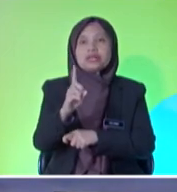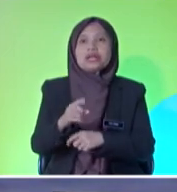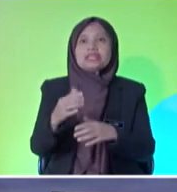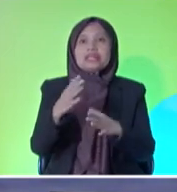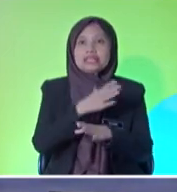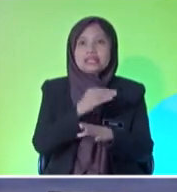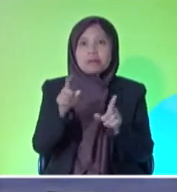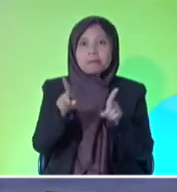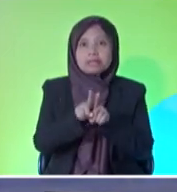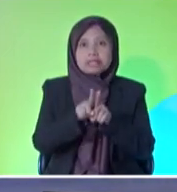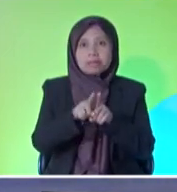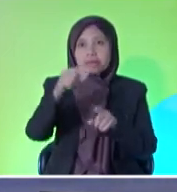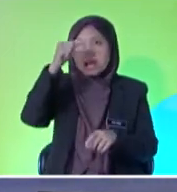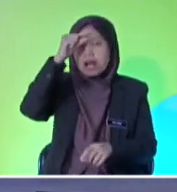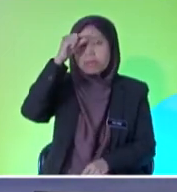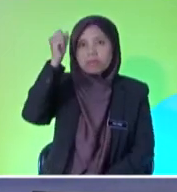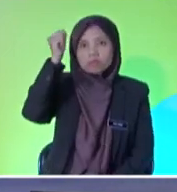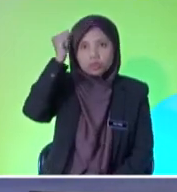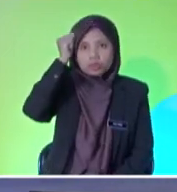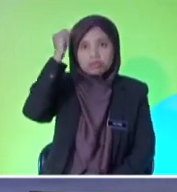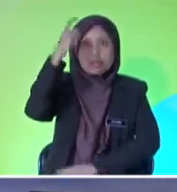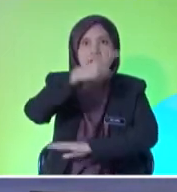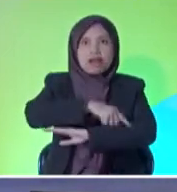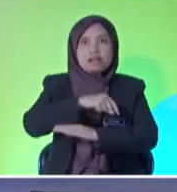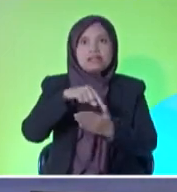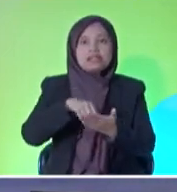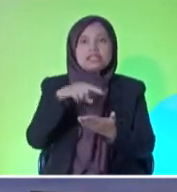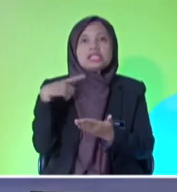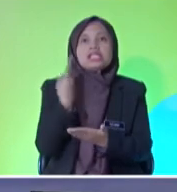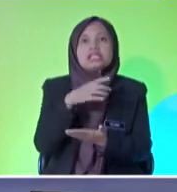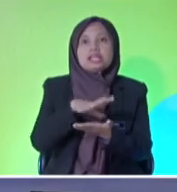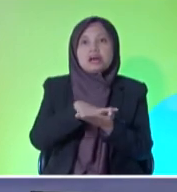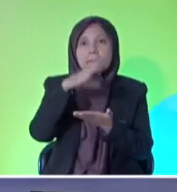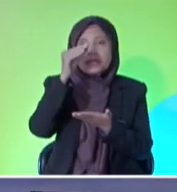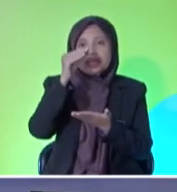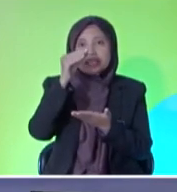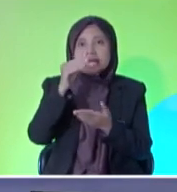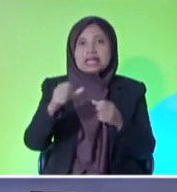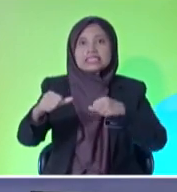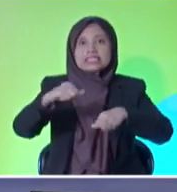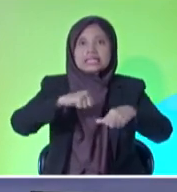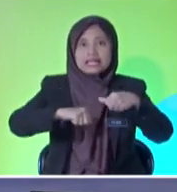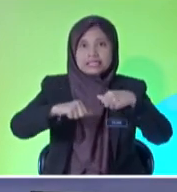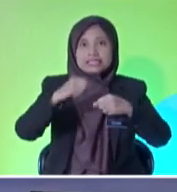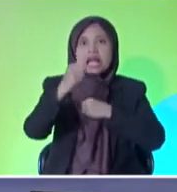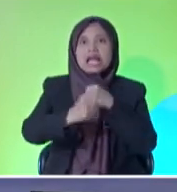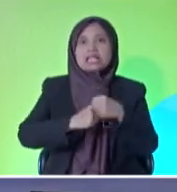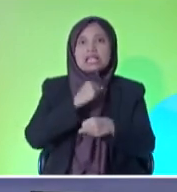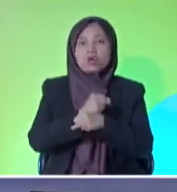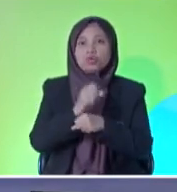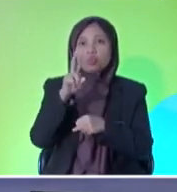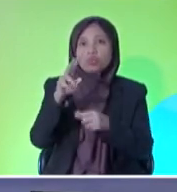dan untuk hari ini mata pelajaran kita adalah say tahun 2 bersama dengan Cikgu